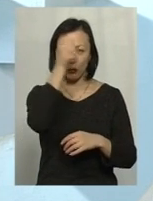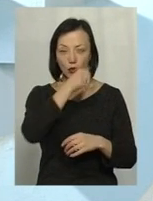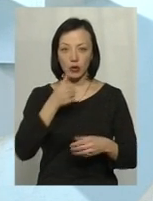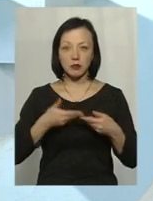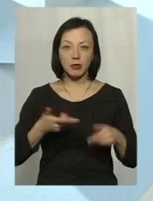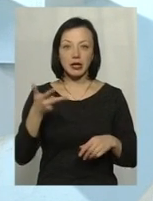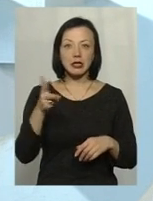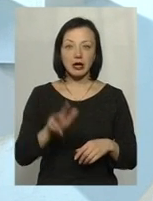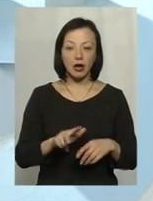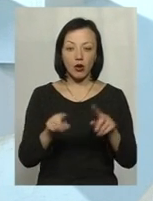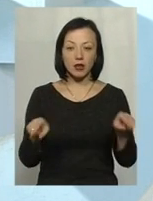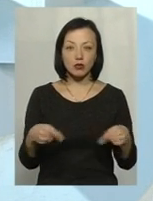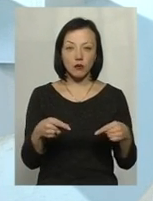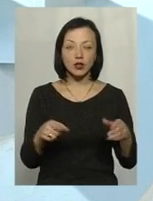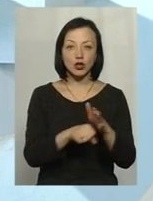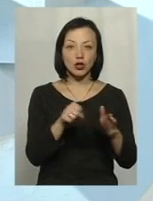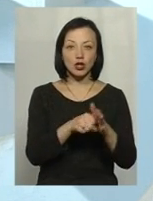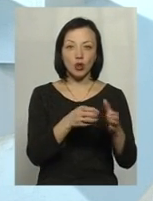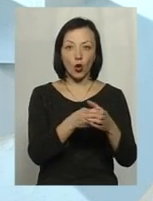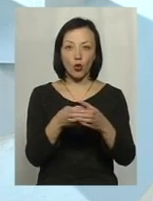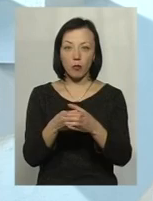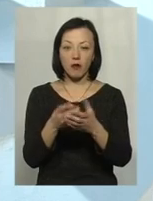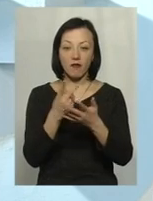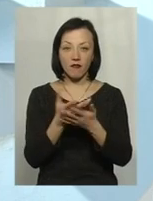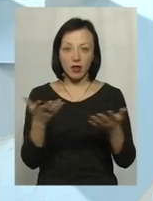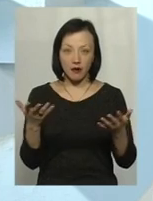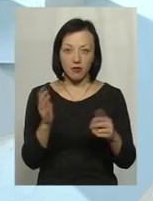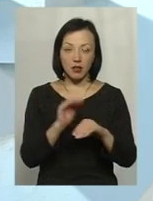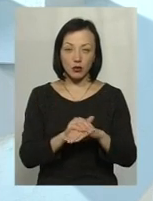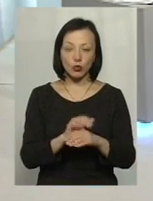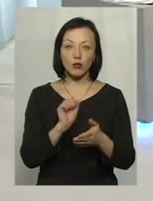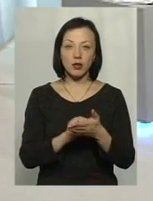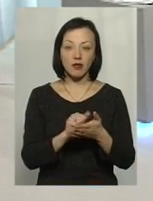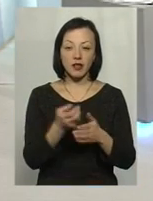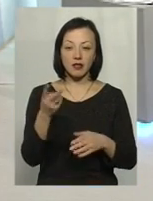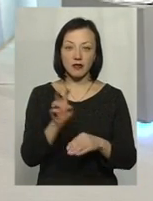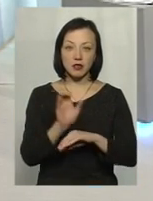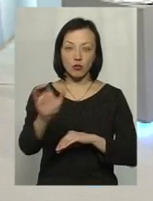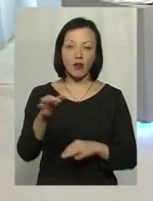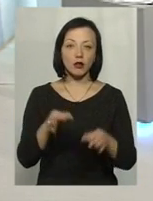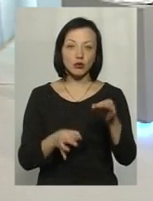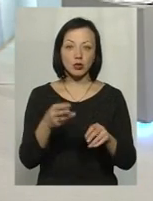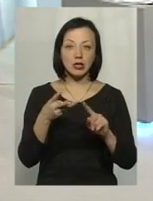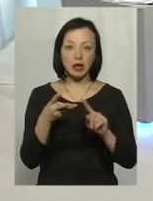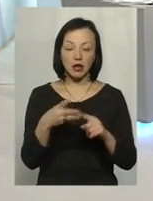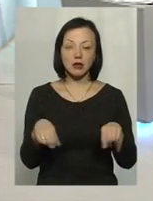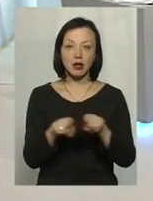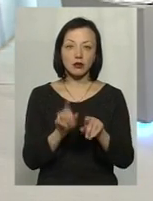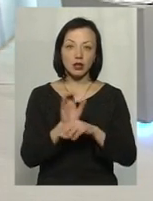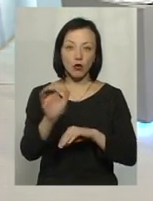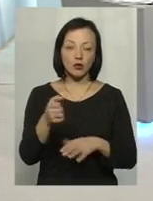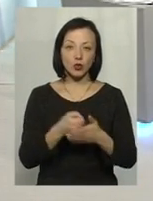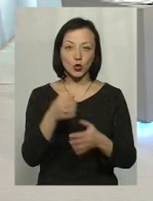3 організованих злочинних групи виявили, задокументували, 2 з них вже скерували до суду, 3 також будемо скеровувати до